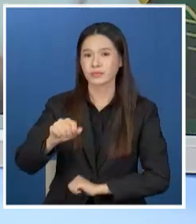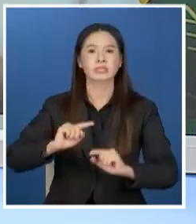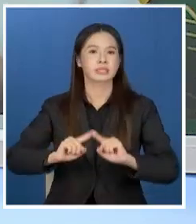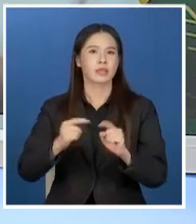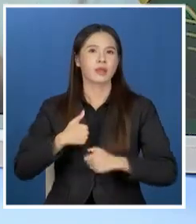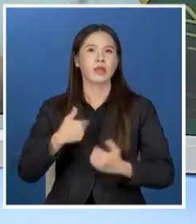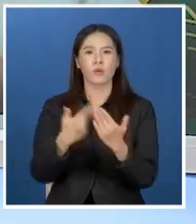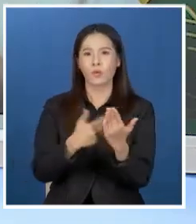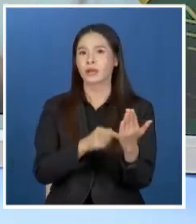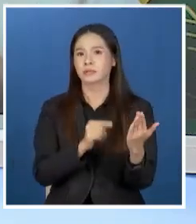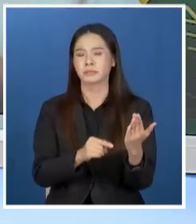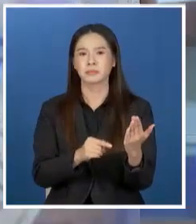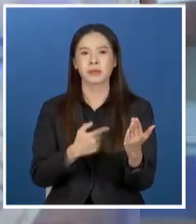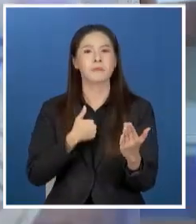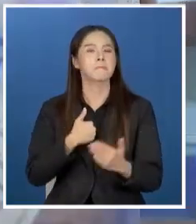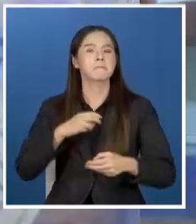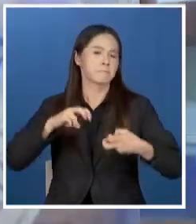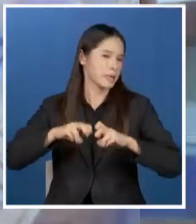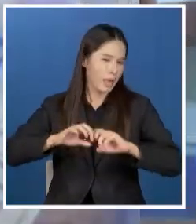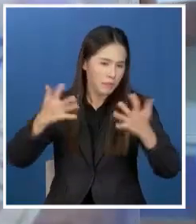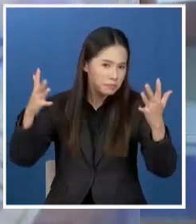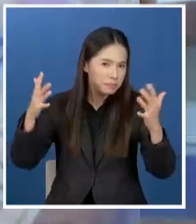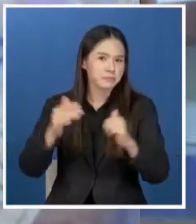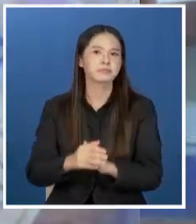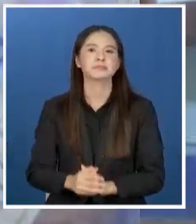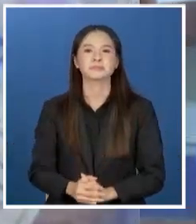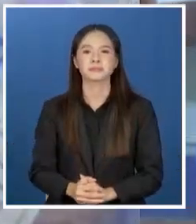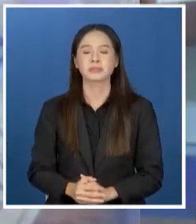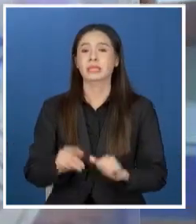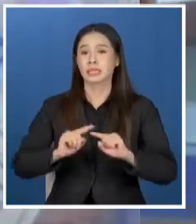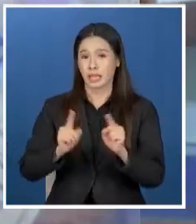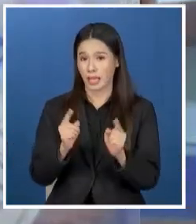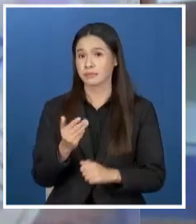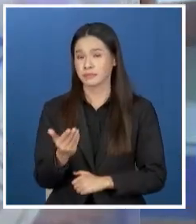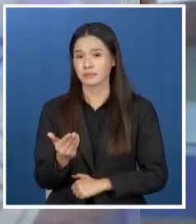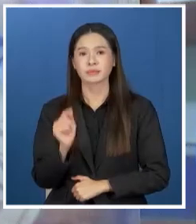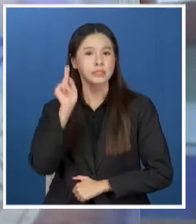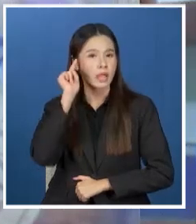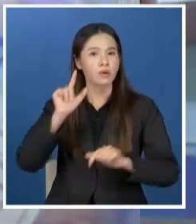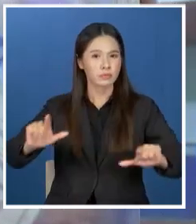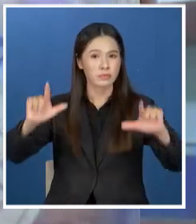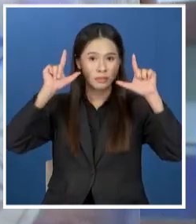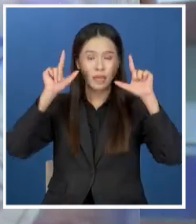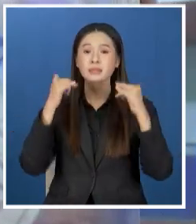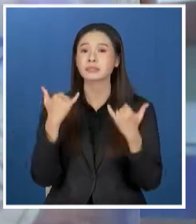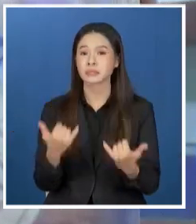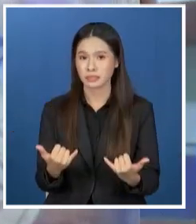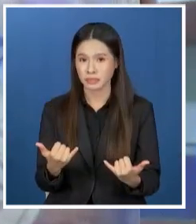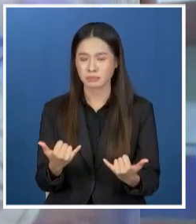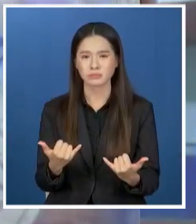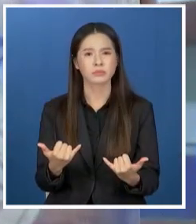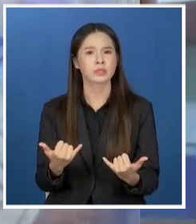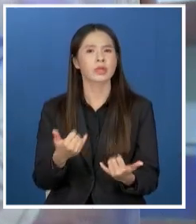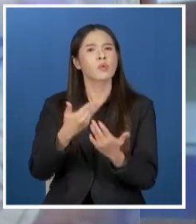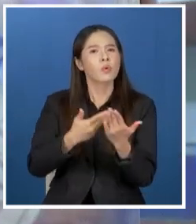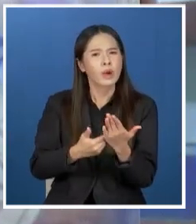แต่ต้องบอกว่าแผงหวยนี ้ ไม่มีมาม่าไม่มีดราม่านะฮะแต่ก่อนอื่นเลยข่าวดังข่าวนี้ท่านผู้ชมมันไม่ใ